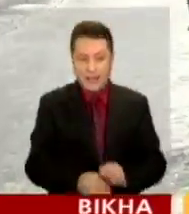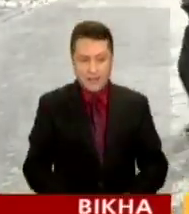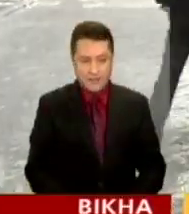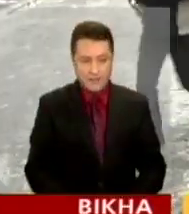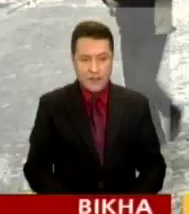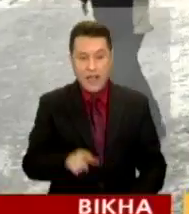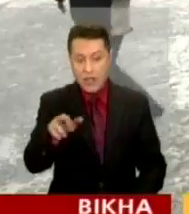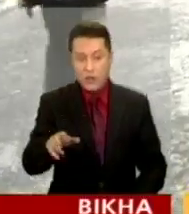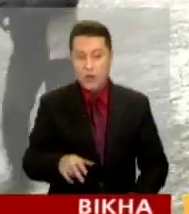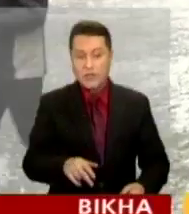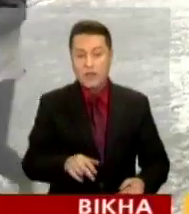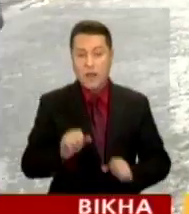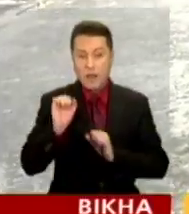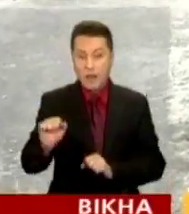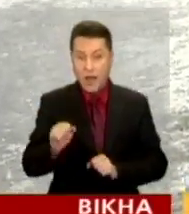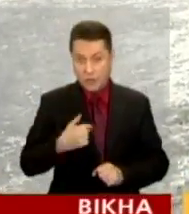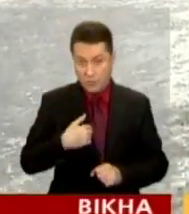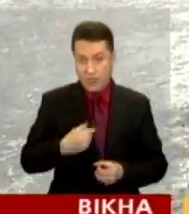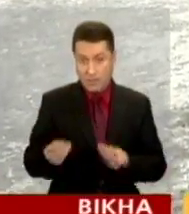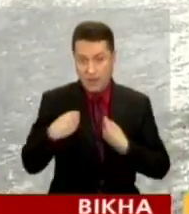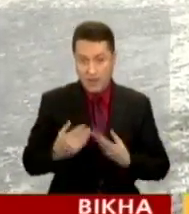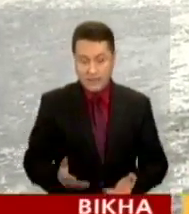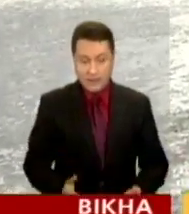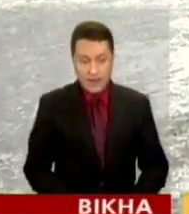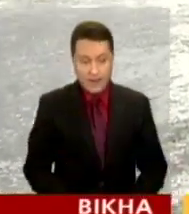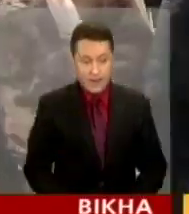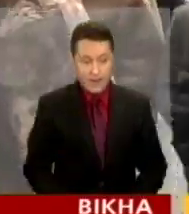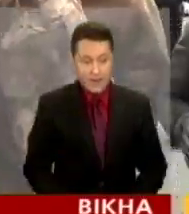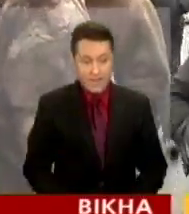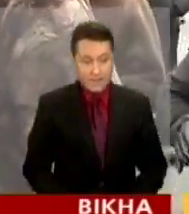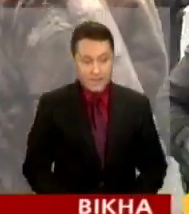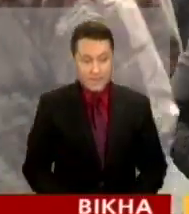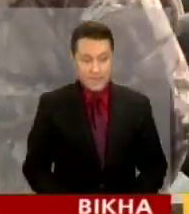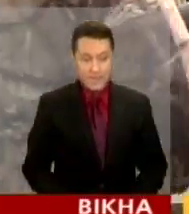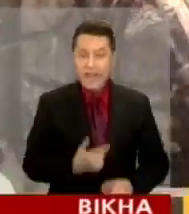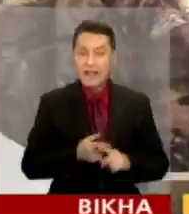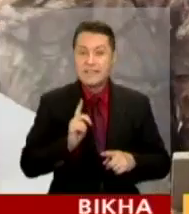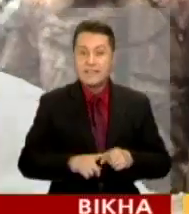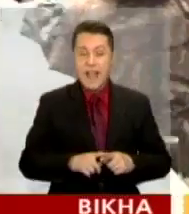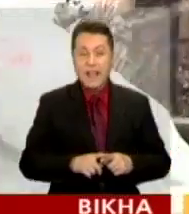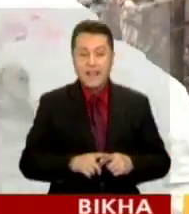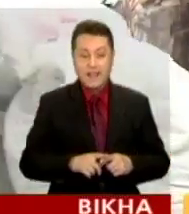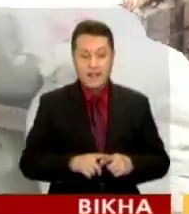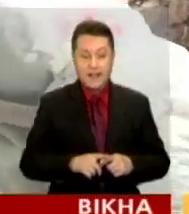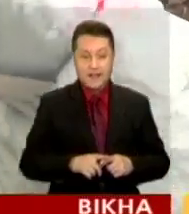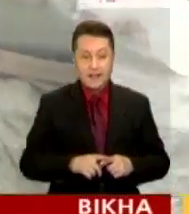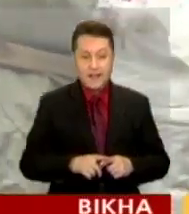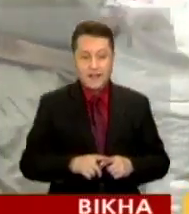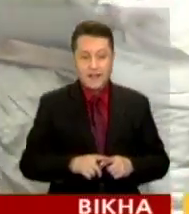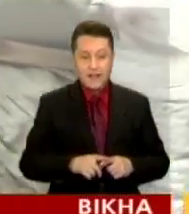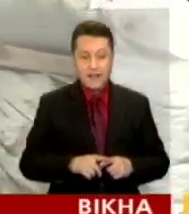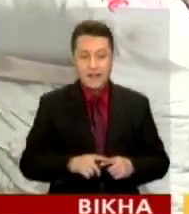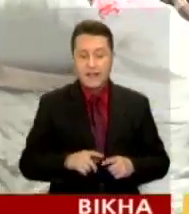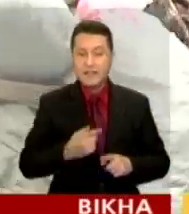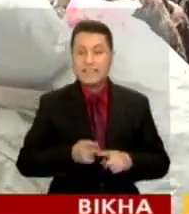На барикаду? Ні, вам принесли. Та мені дякуємо, дякую. Всім, хто голодний. А цей трофей віддавати мітингувальники не збираються. Це